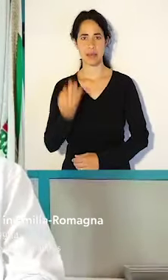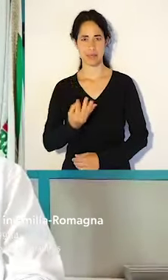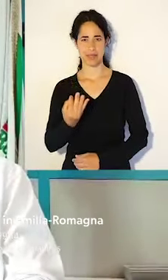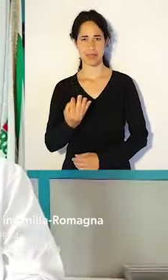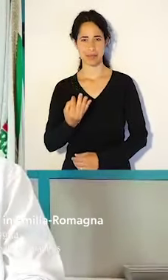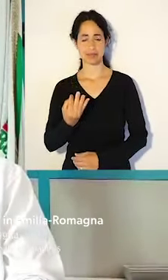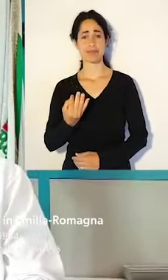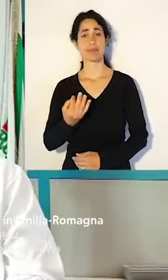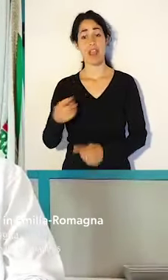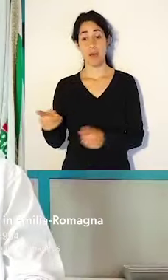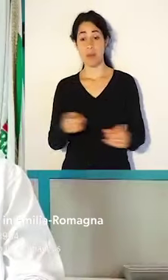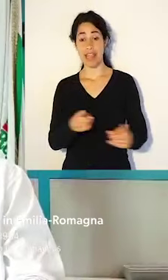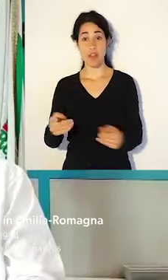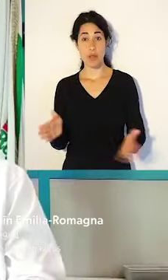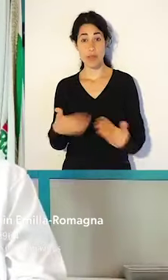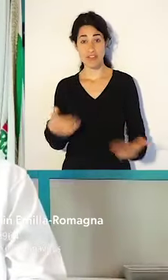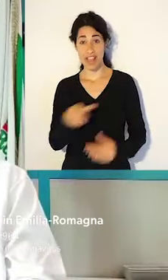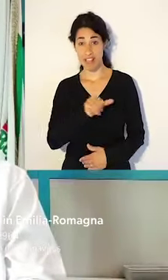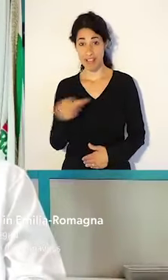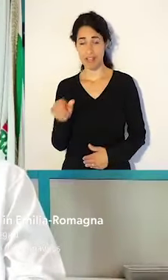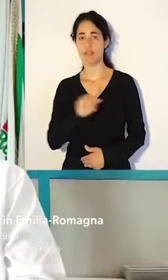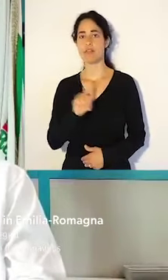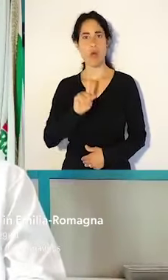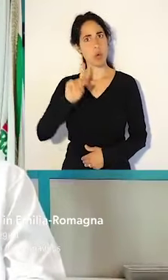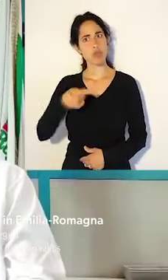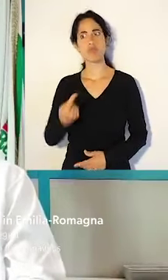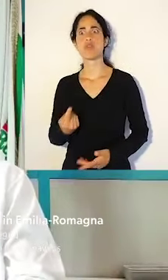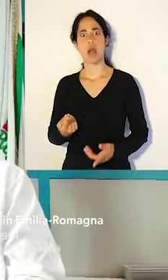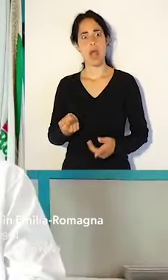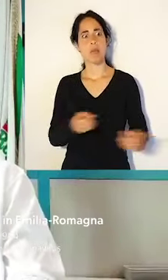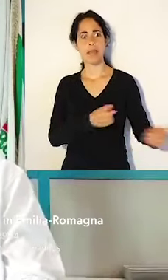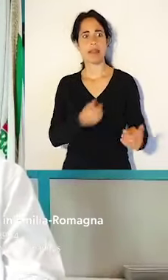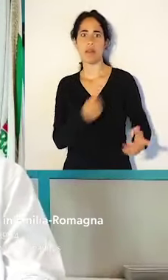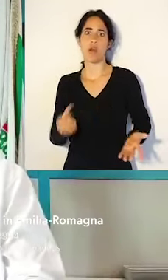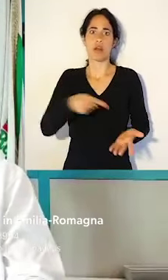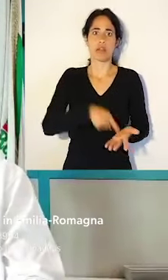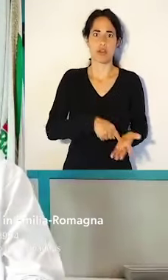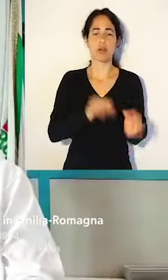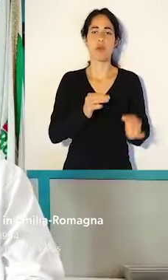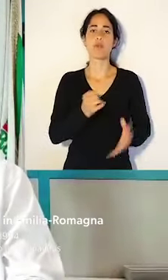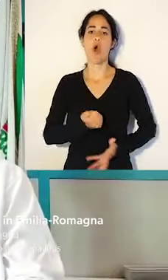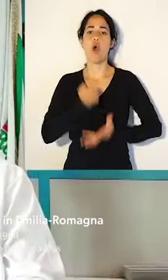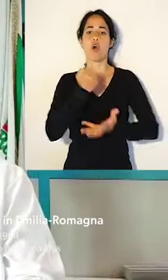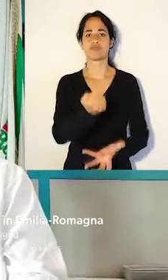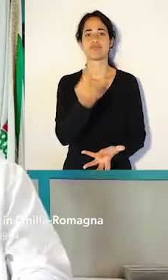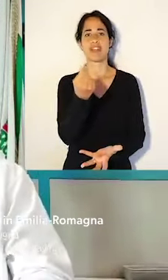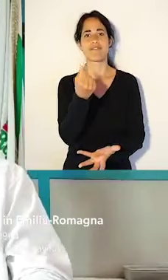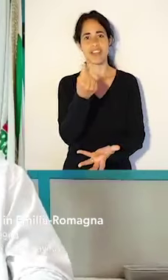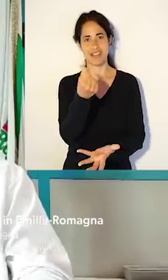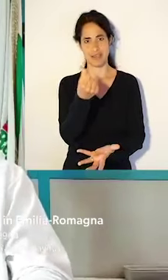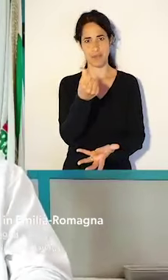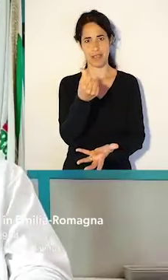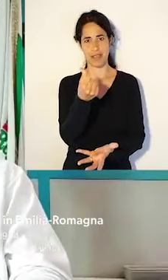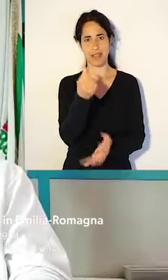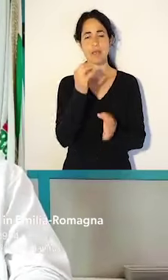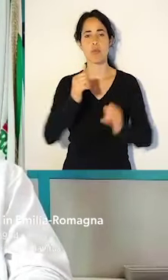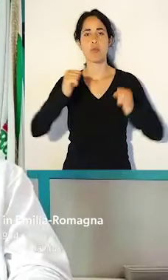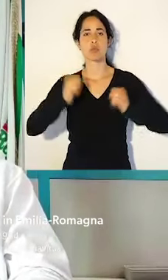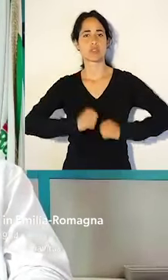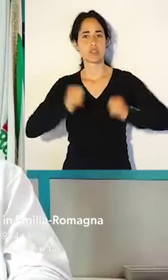impegnati, non solo in fase di emergenza, ma anche in fase di ripresa e di ricostruzione, che è quello degli investimenti del